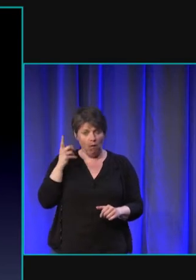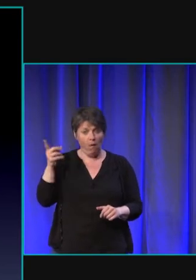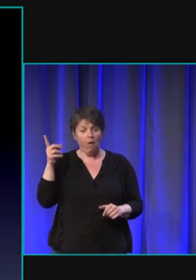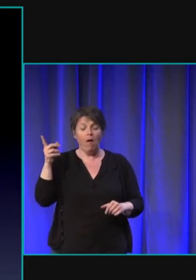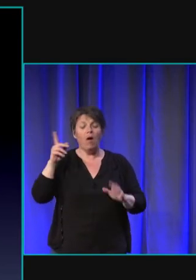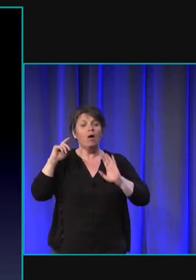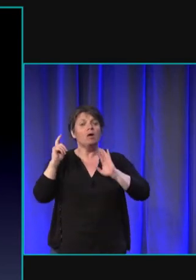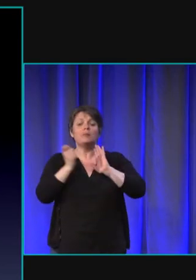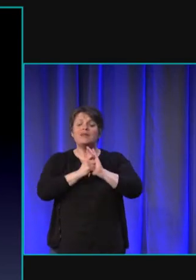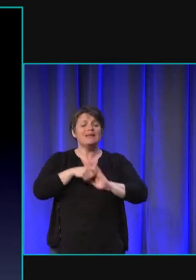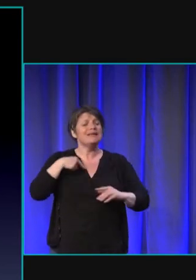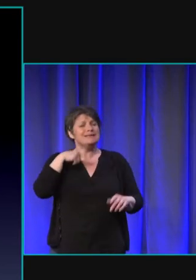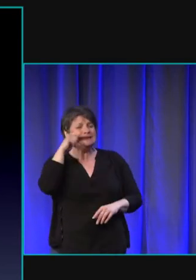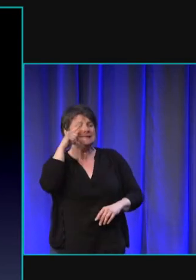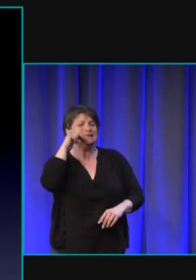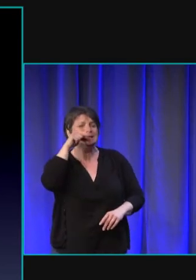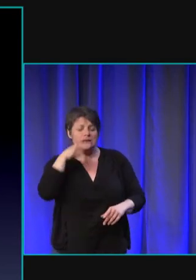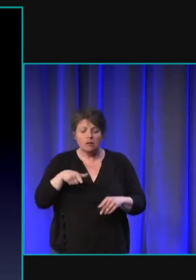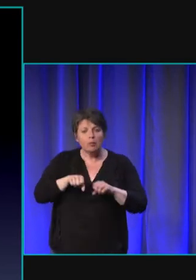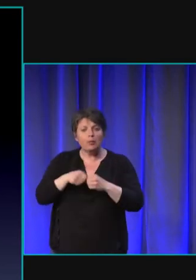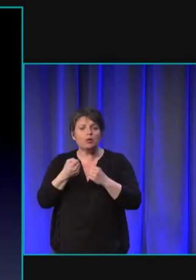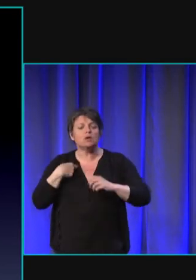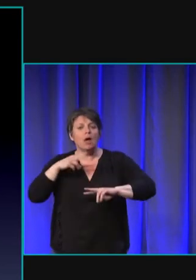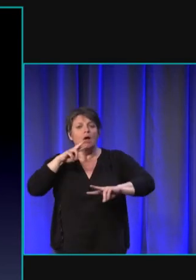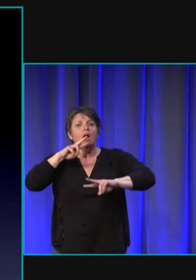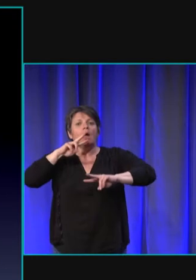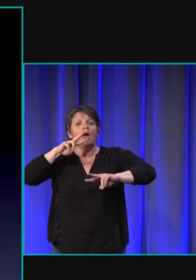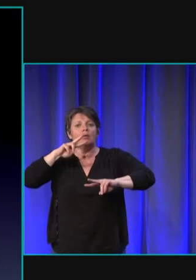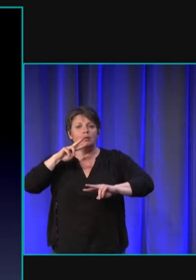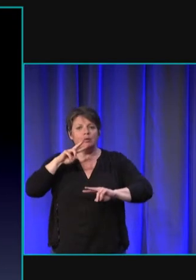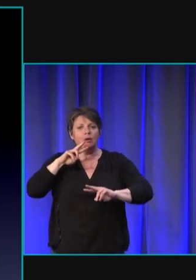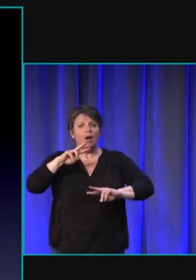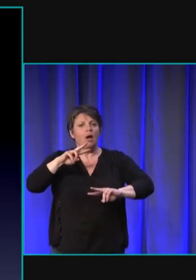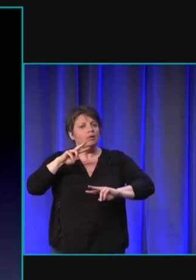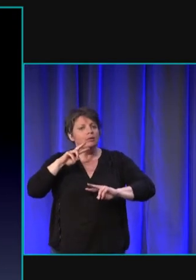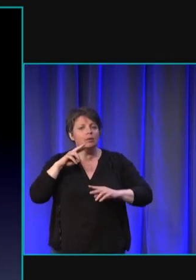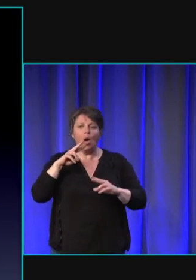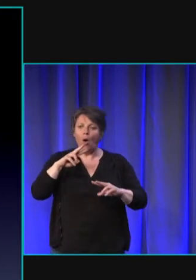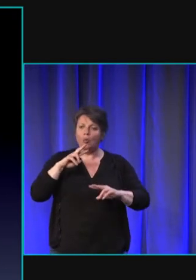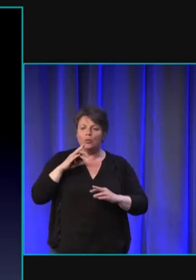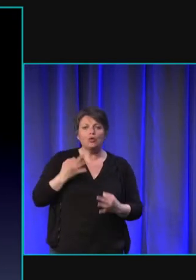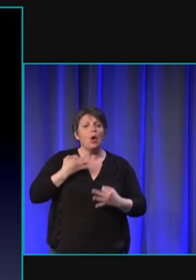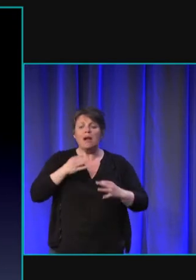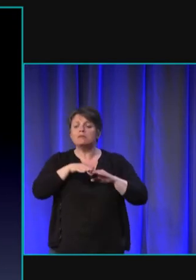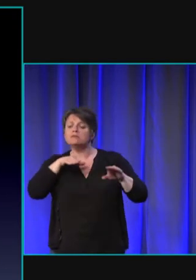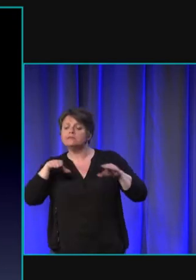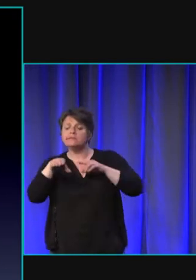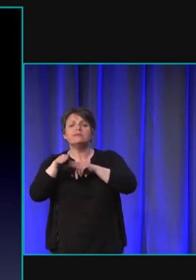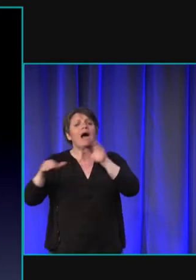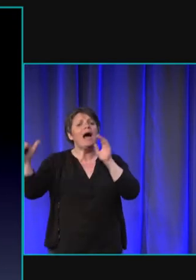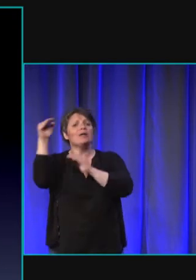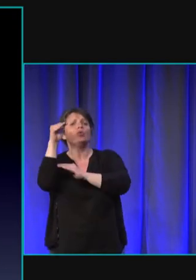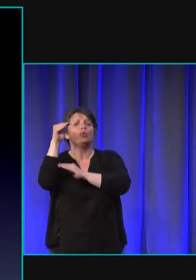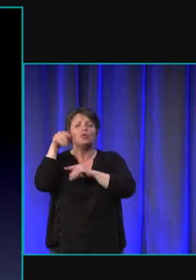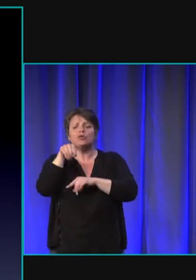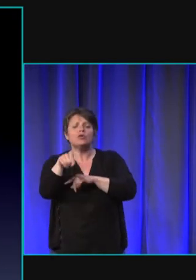durant la récupération de l'effort. En blanc, vous avez toujours les adultes entraînés en endurance. Et puis, vous avez en vert les adultes non